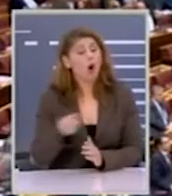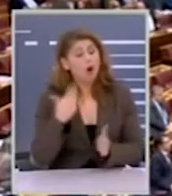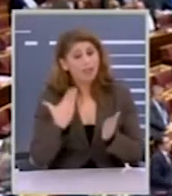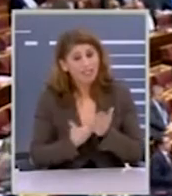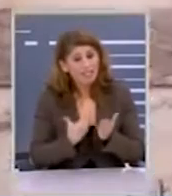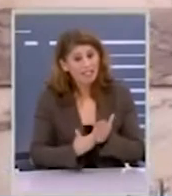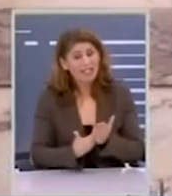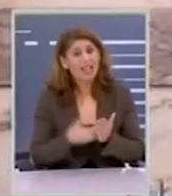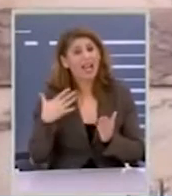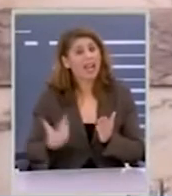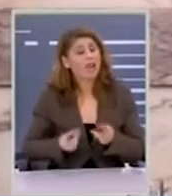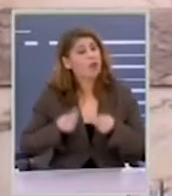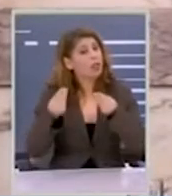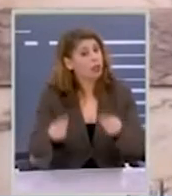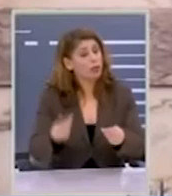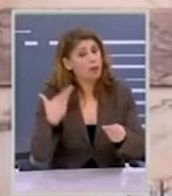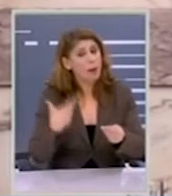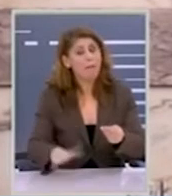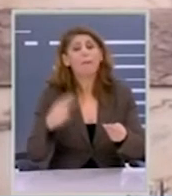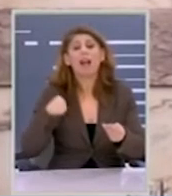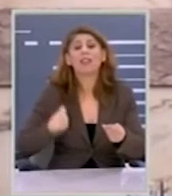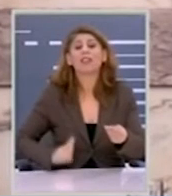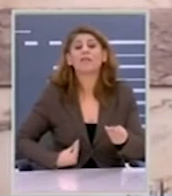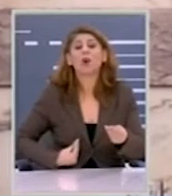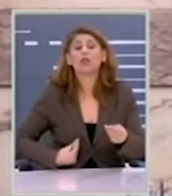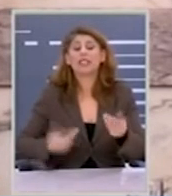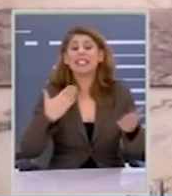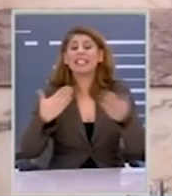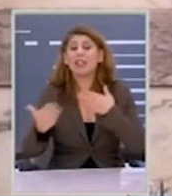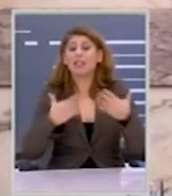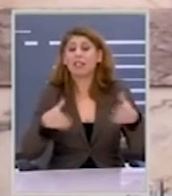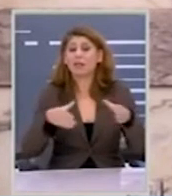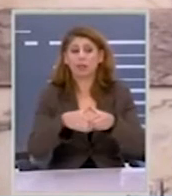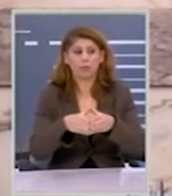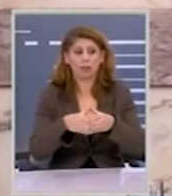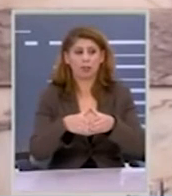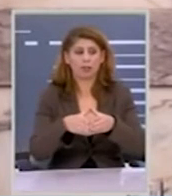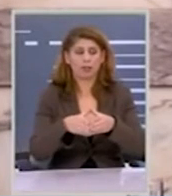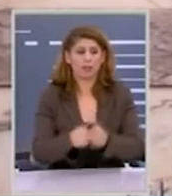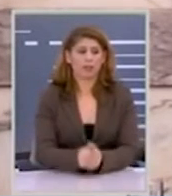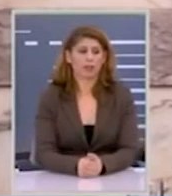όλα αυτά τα στοιχεία έχουν δοθεί σε δημόσιες συνεδρίες, καταλάβατε.